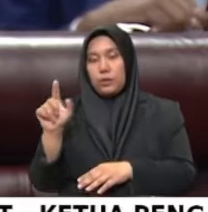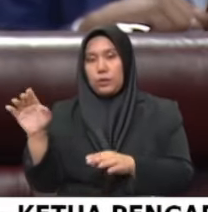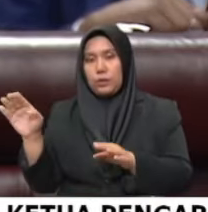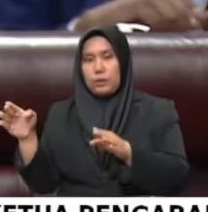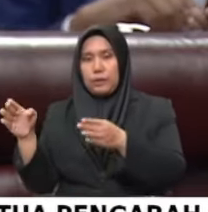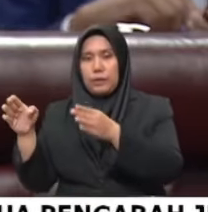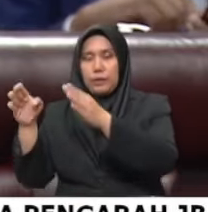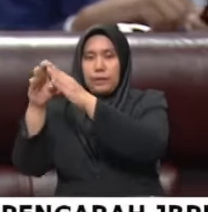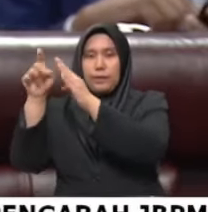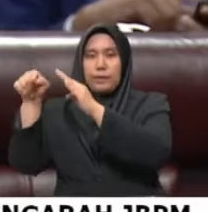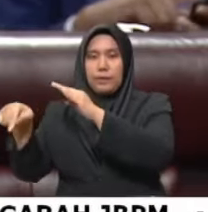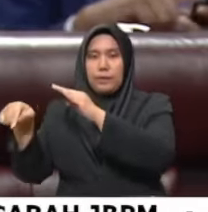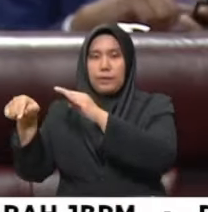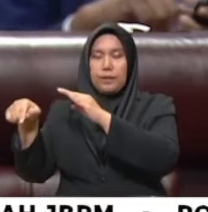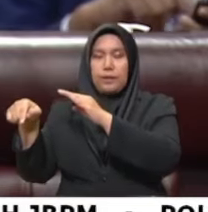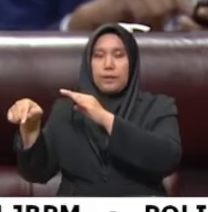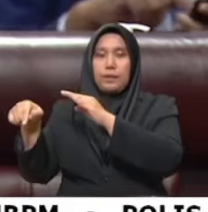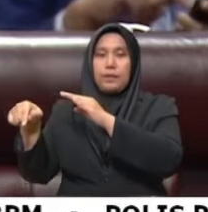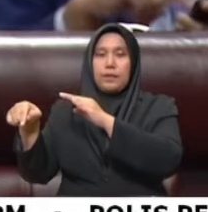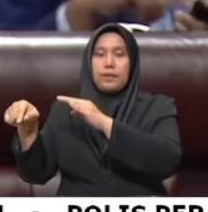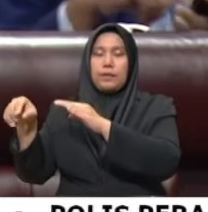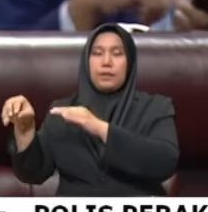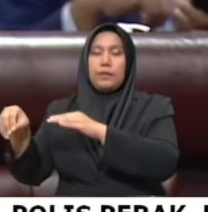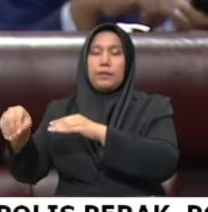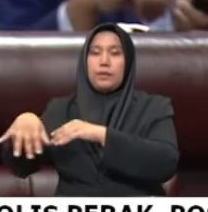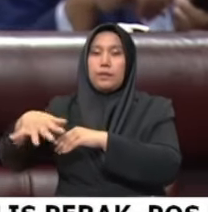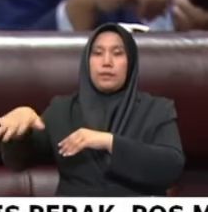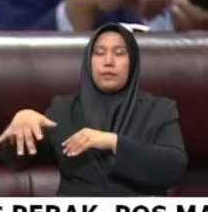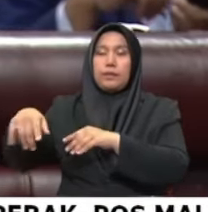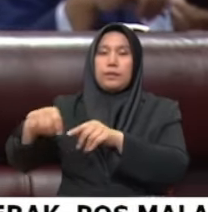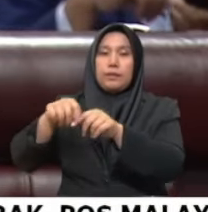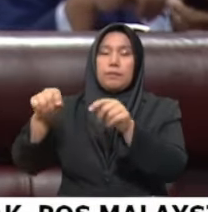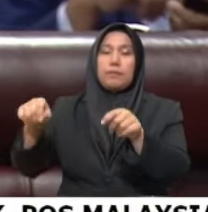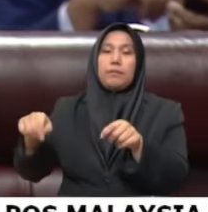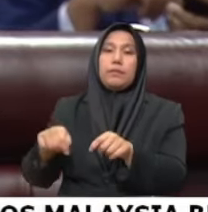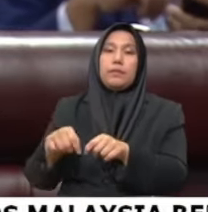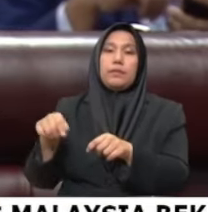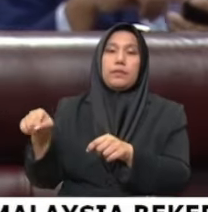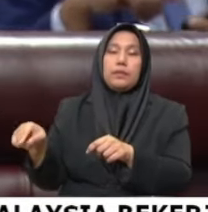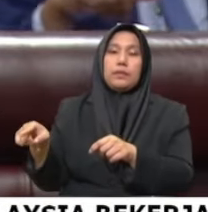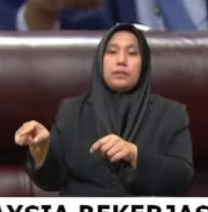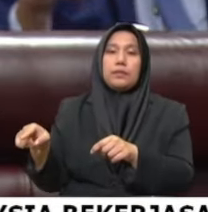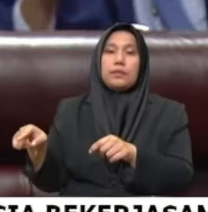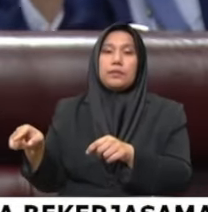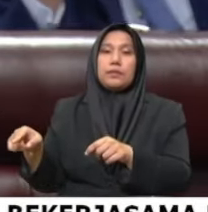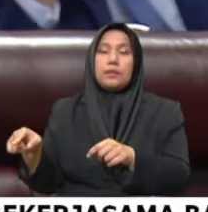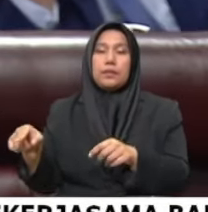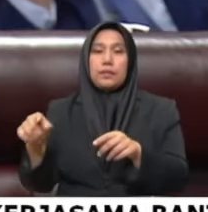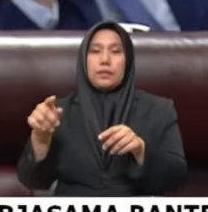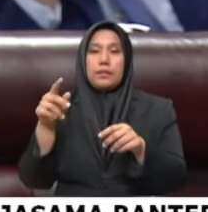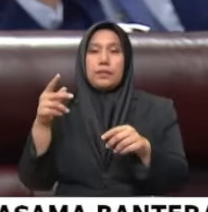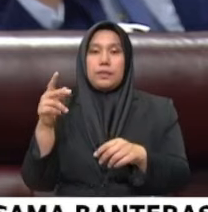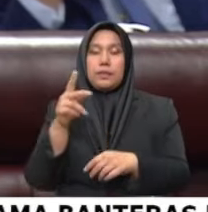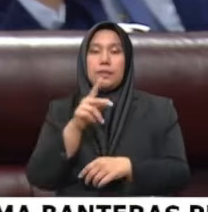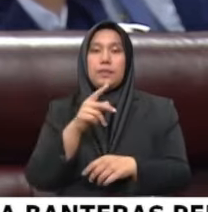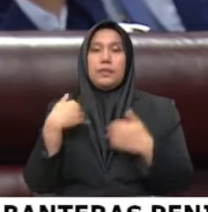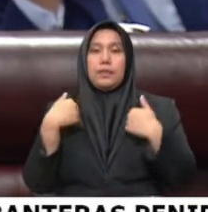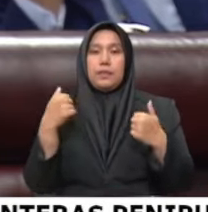Kaliaman Alayam terletak di pekarangan Klinik Kesihatan Kuala Lumpur iaitu di Lot 151,